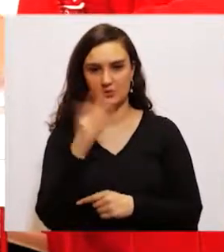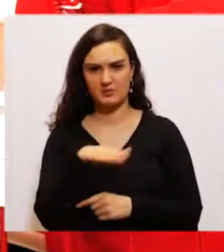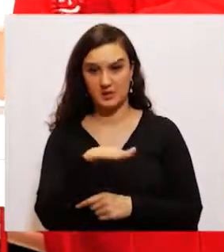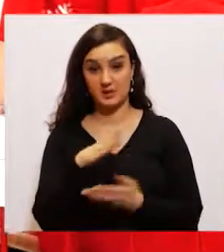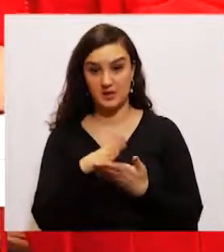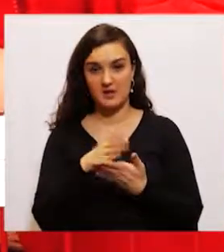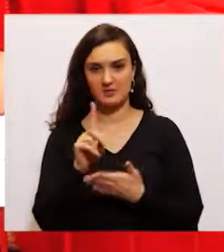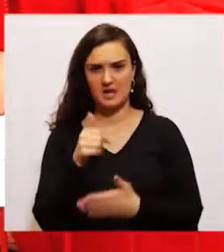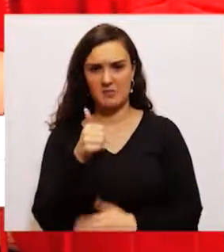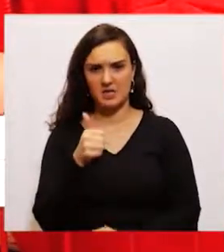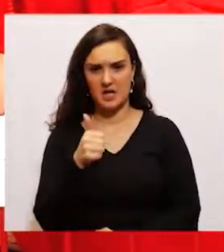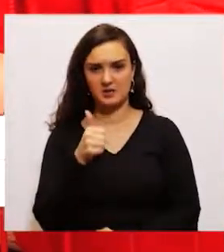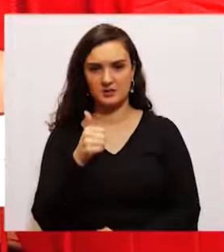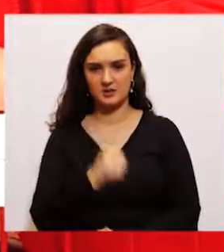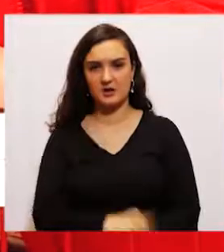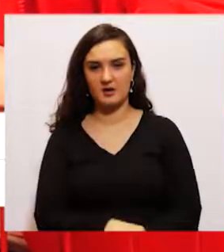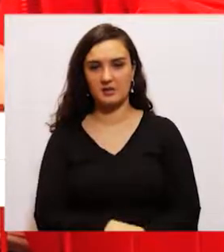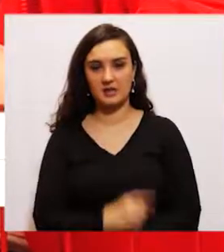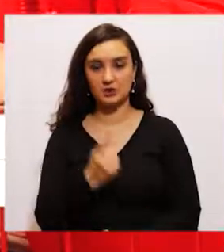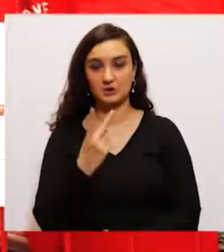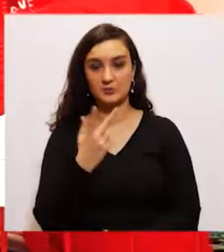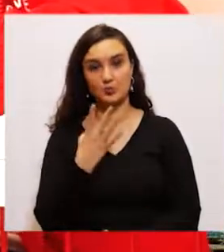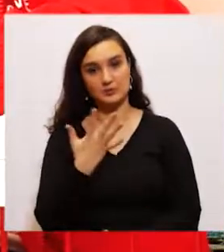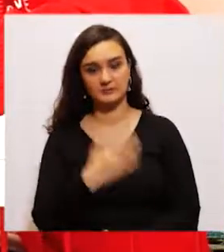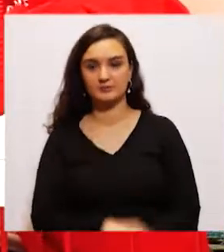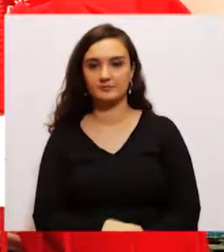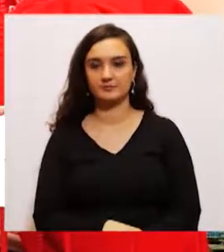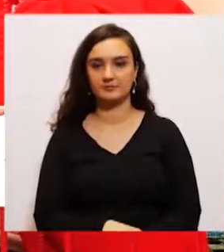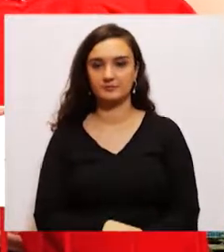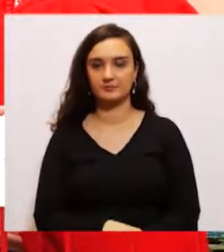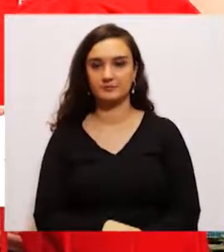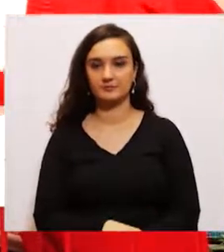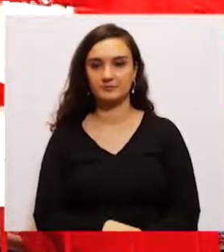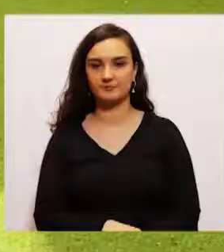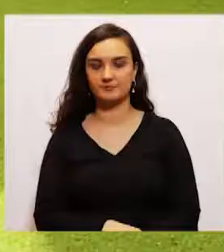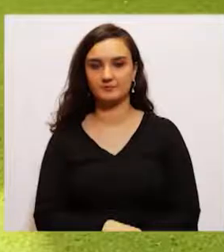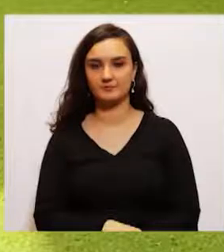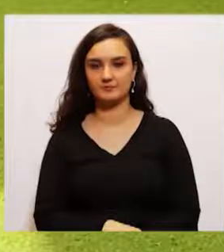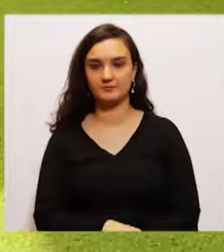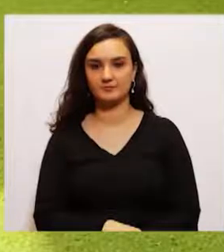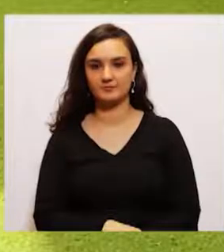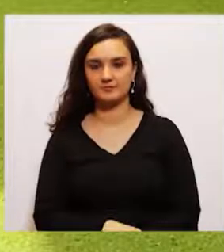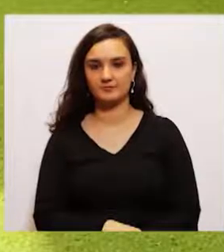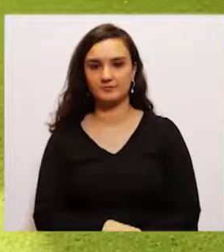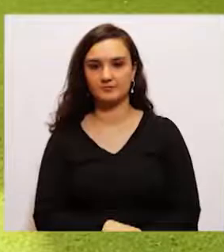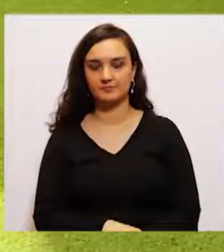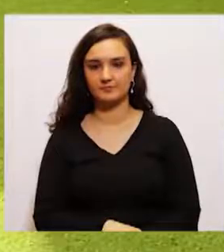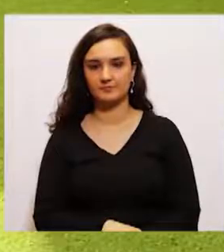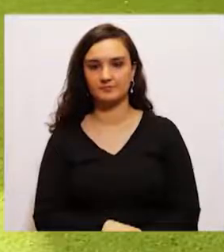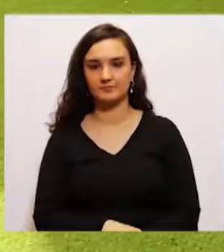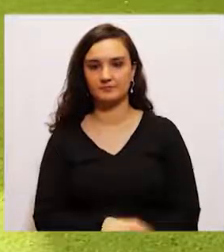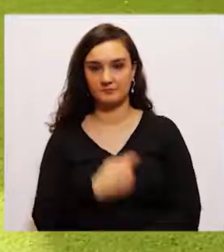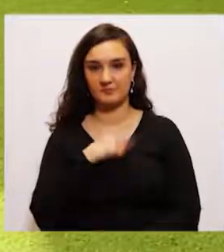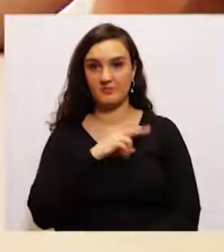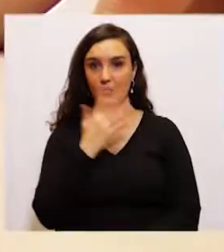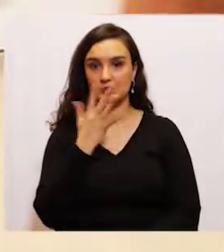აქვს, რა მაგარია. 1 2 3 4 5. კარგია. არა, აი ამას ნახე, 1 2 3 4 5 მე მიყვარს